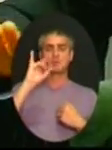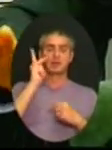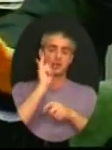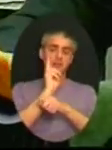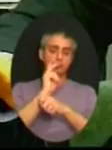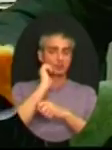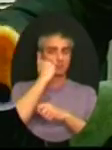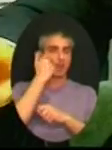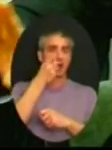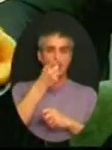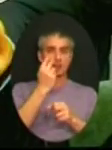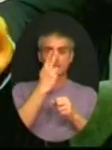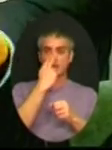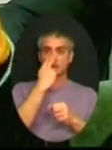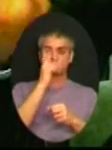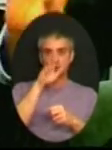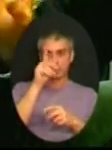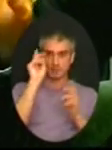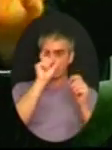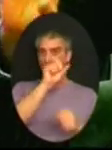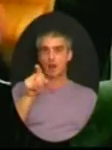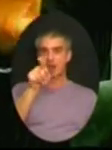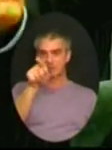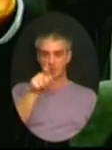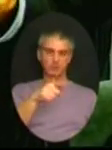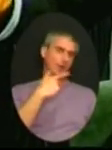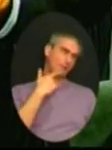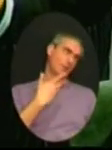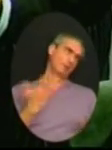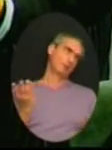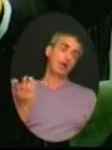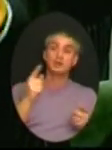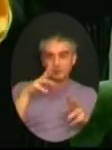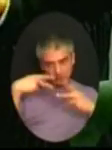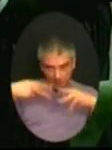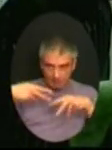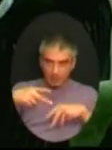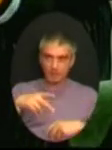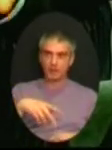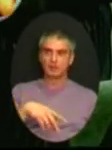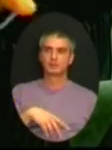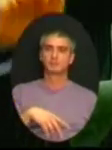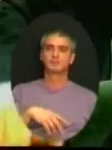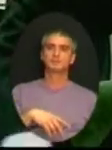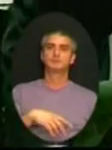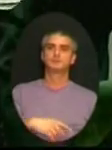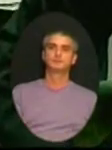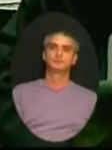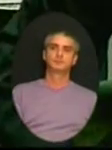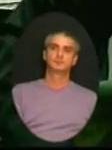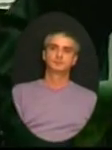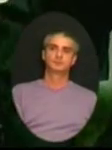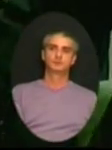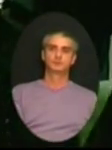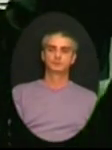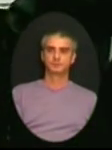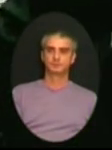תיזהר, מחר הולכים לנסות גם להפליל אותך. די, מספיק. תהיה בפחד. לא יאומן. אתה נקרא לסדר פעם